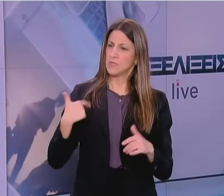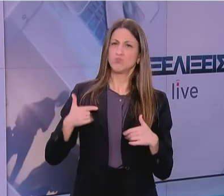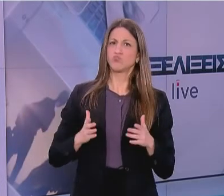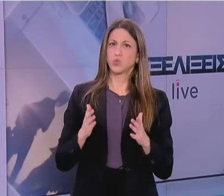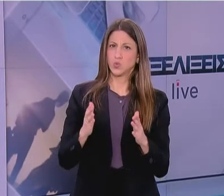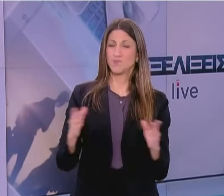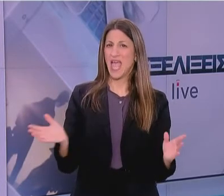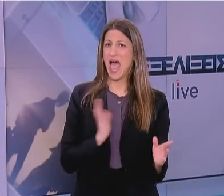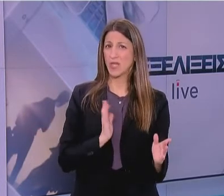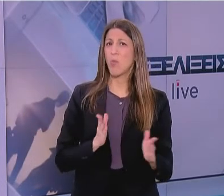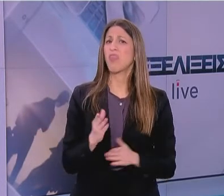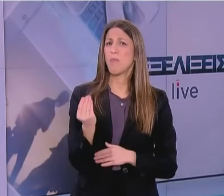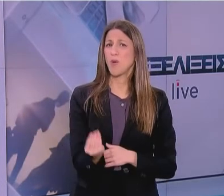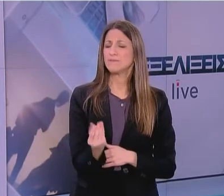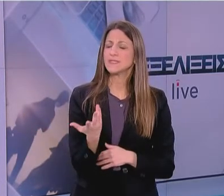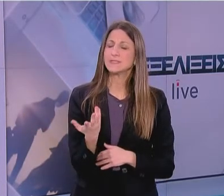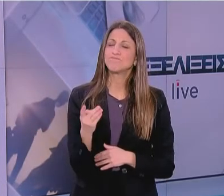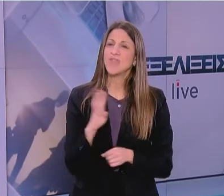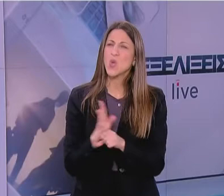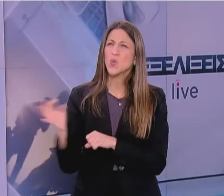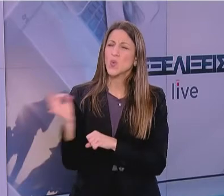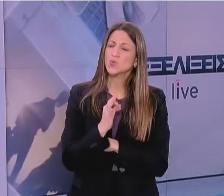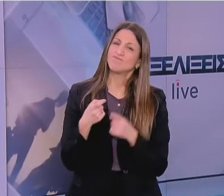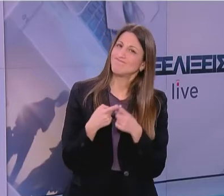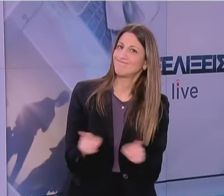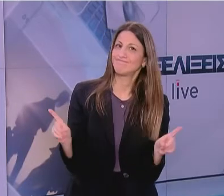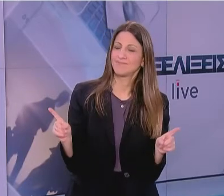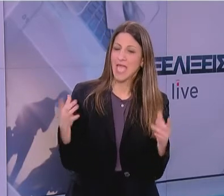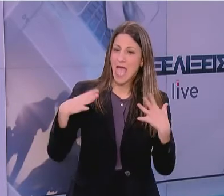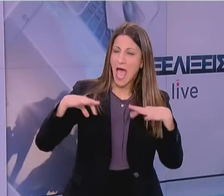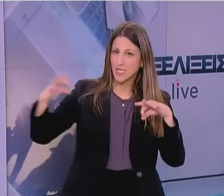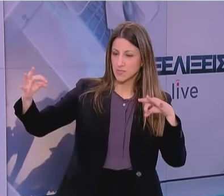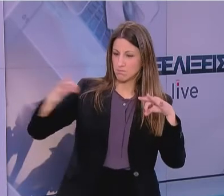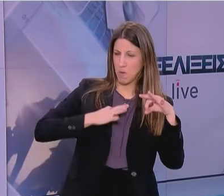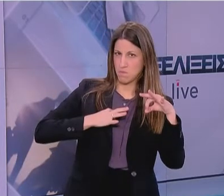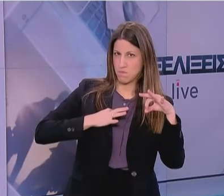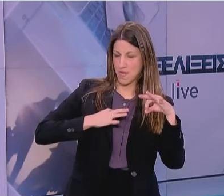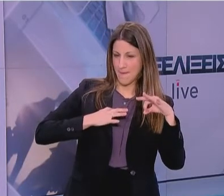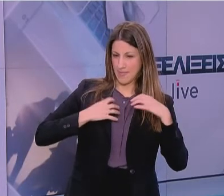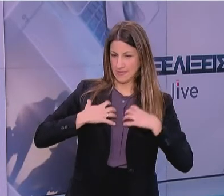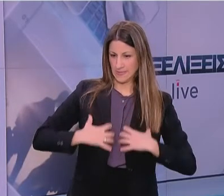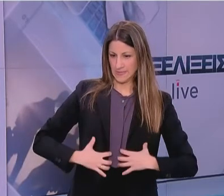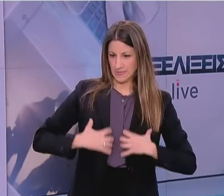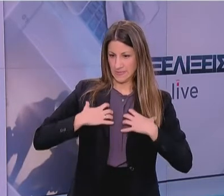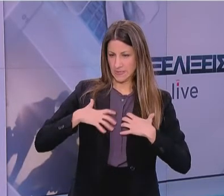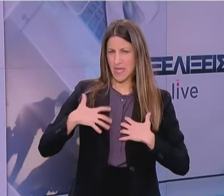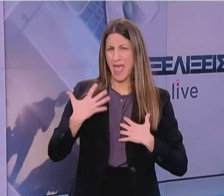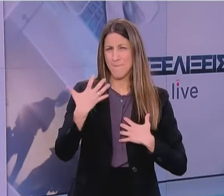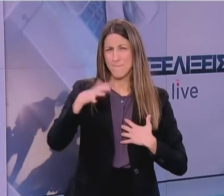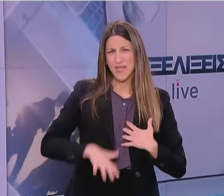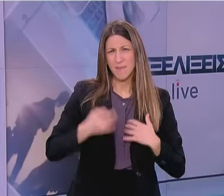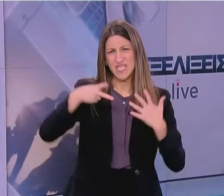πάνε καλά, αυτοί οι άνθρωποι είναι μια νόσος περίεργη, η οποία ξεκινάει με λίμωξη από ιό και σε κάποια φάση στις 5-7